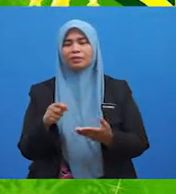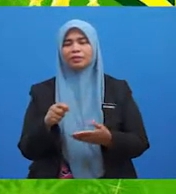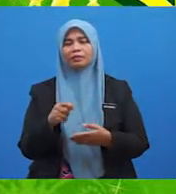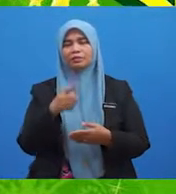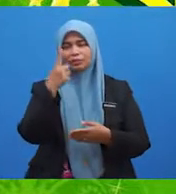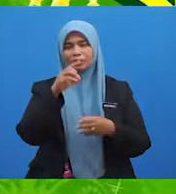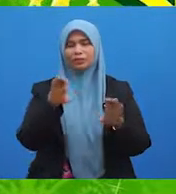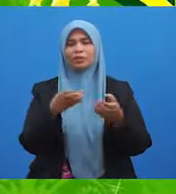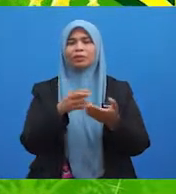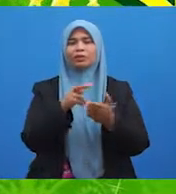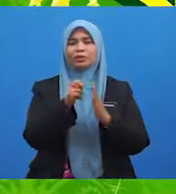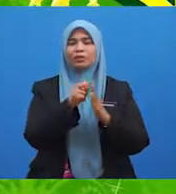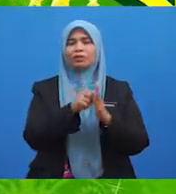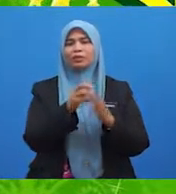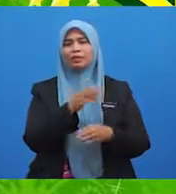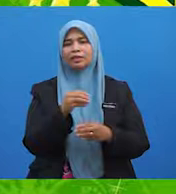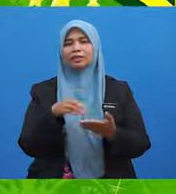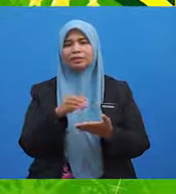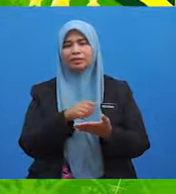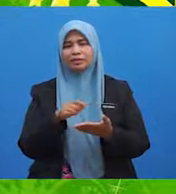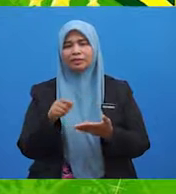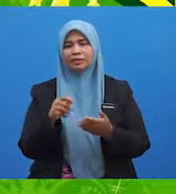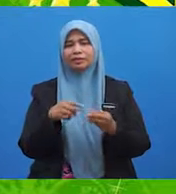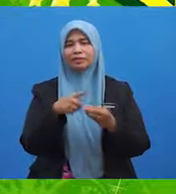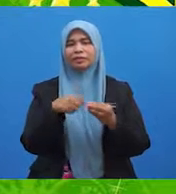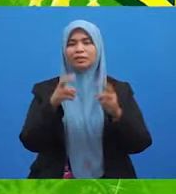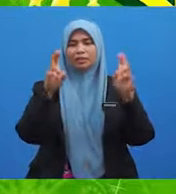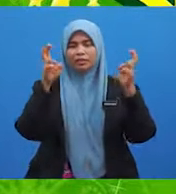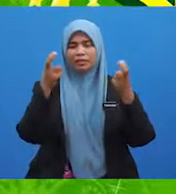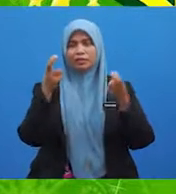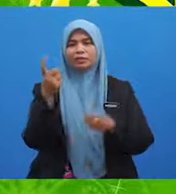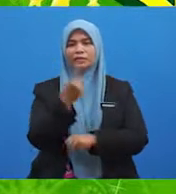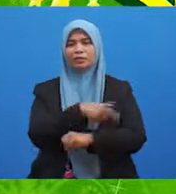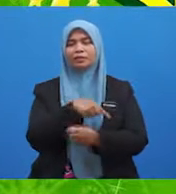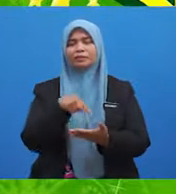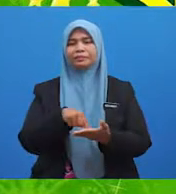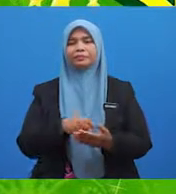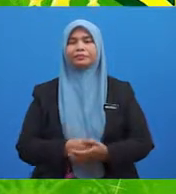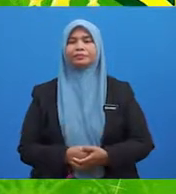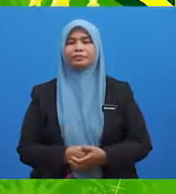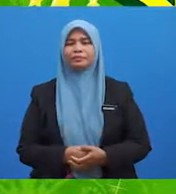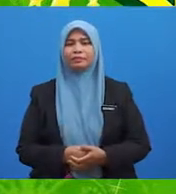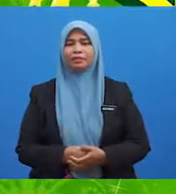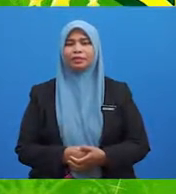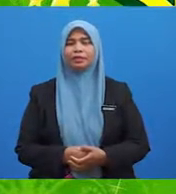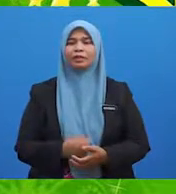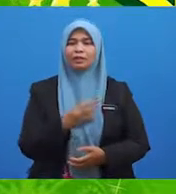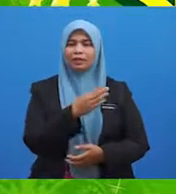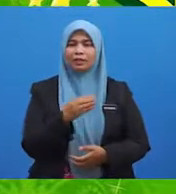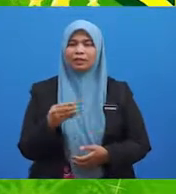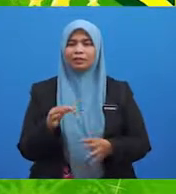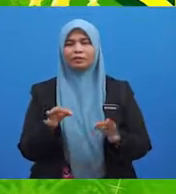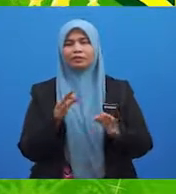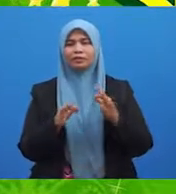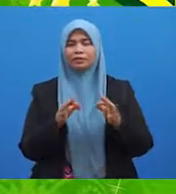membuat nota dan catatan tentang topik kita pada hari ini. Dan